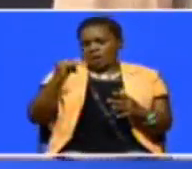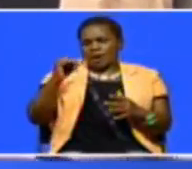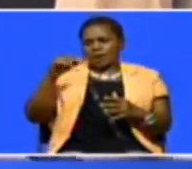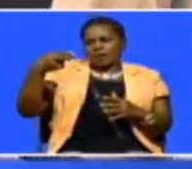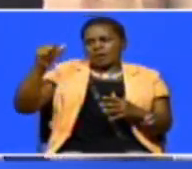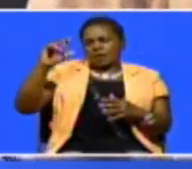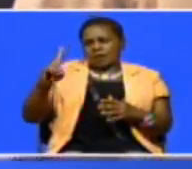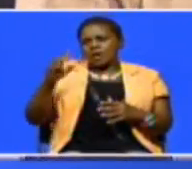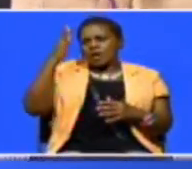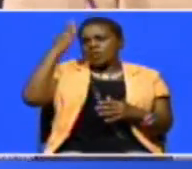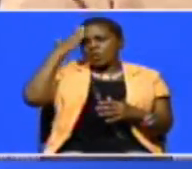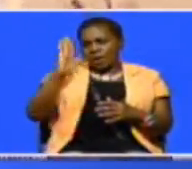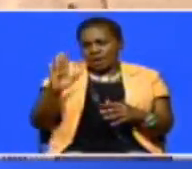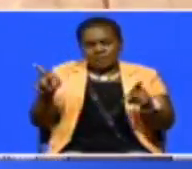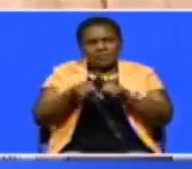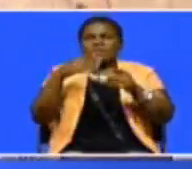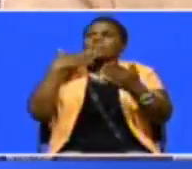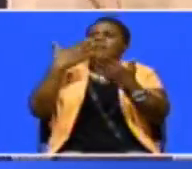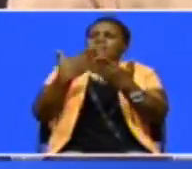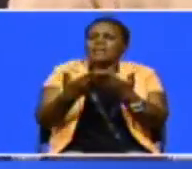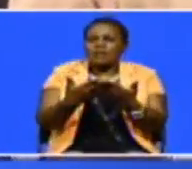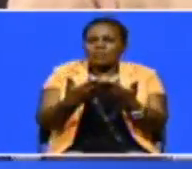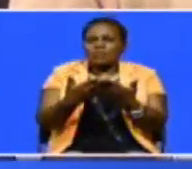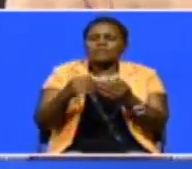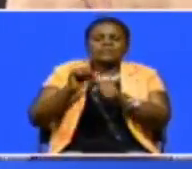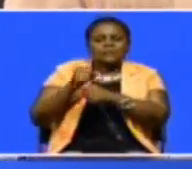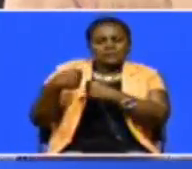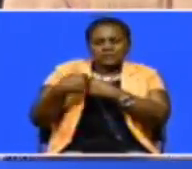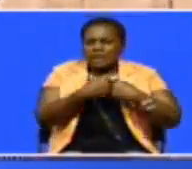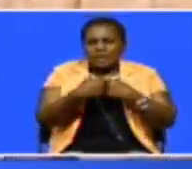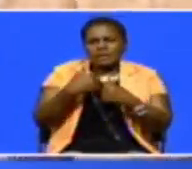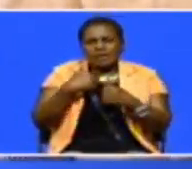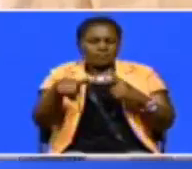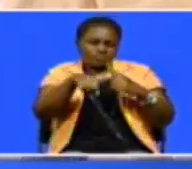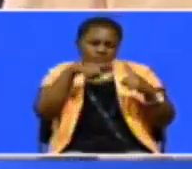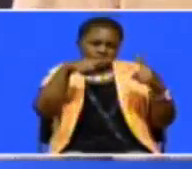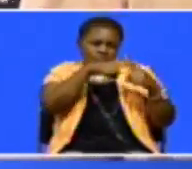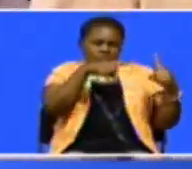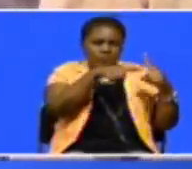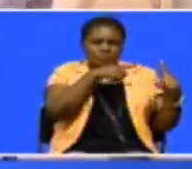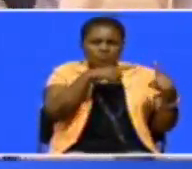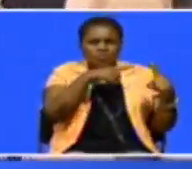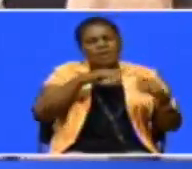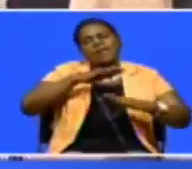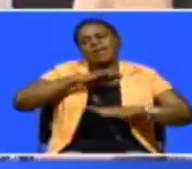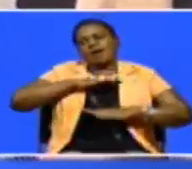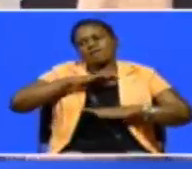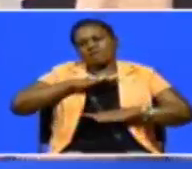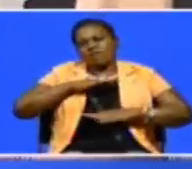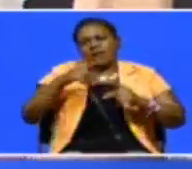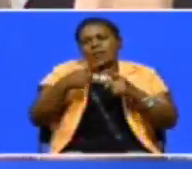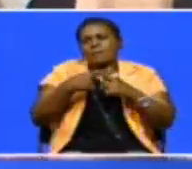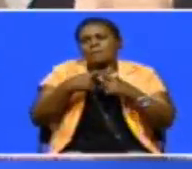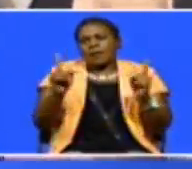haji kama mnavyojua. Lakini pia tunashukuru, tunapambana na changamoto, tunachinja, tumechinja kiasi ya kutosha kidogo,